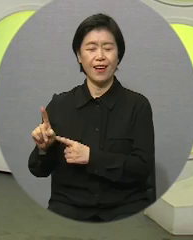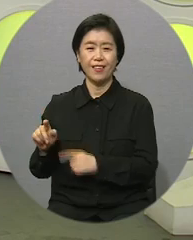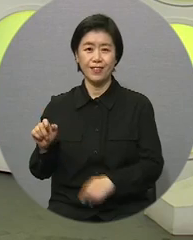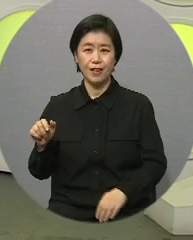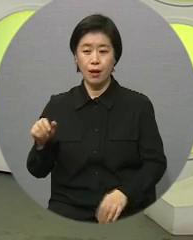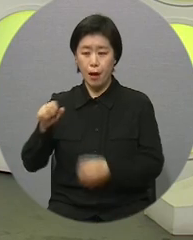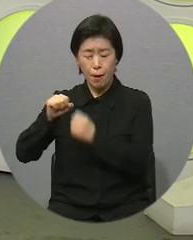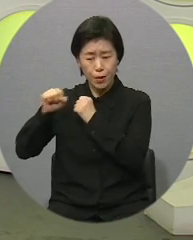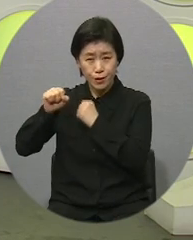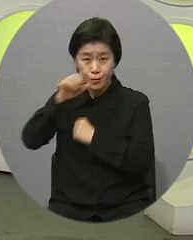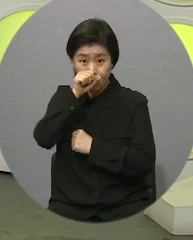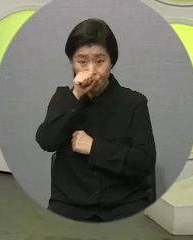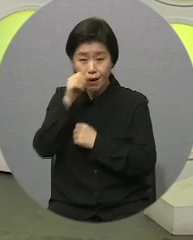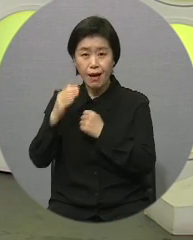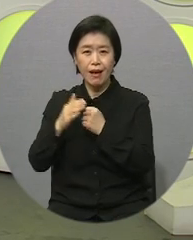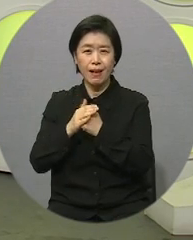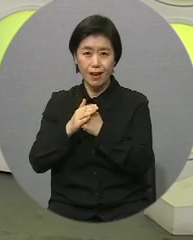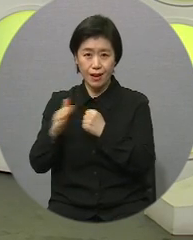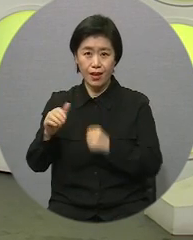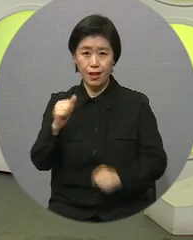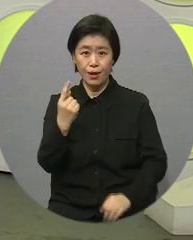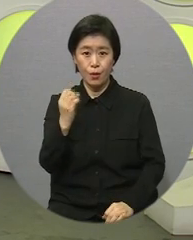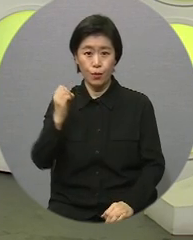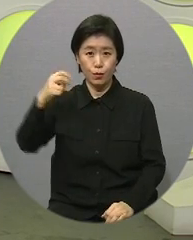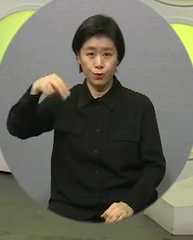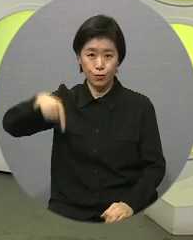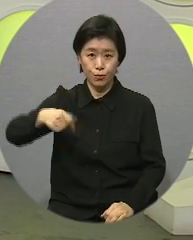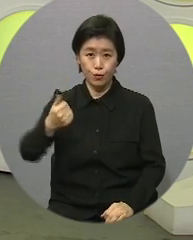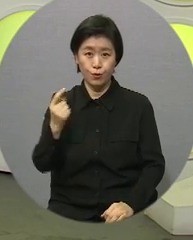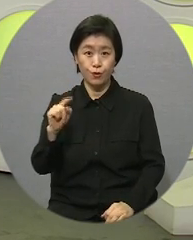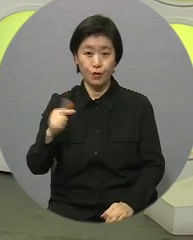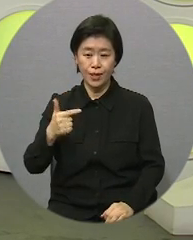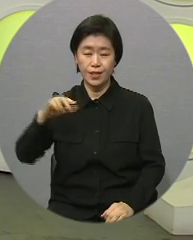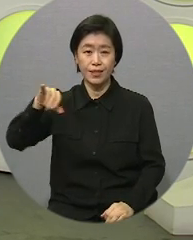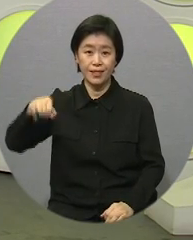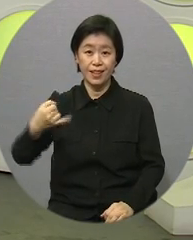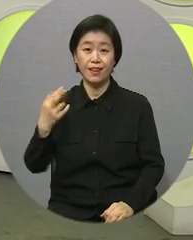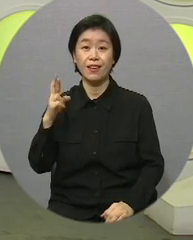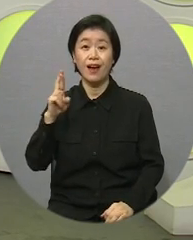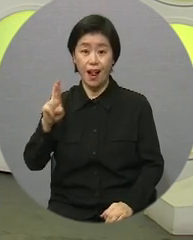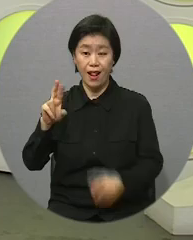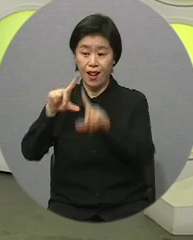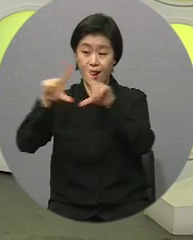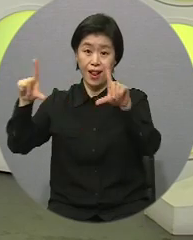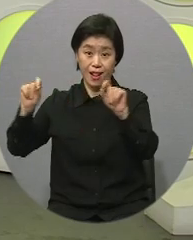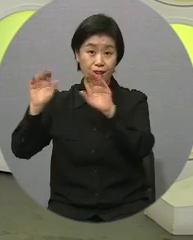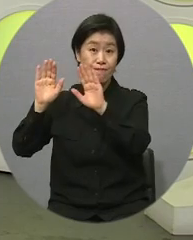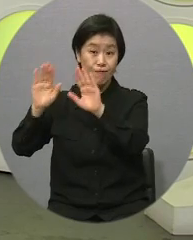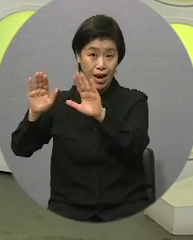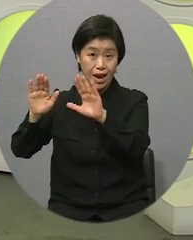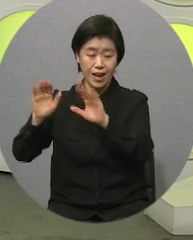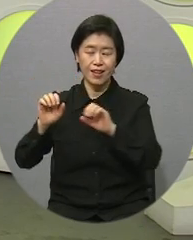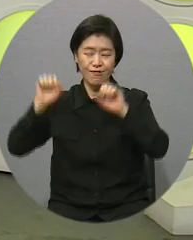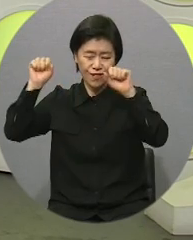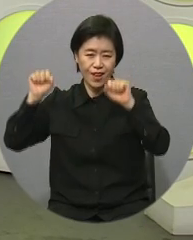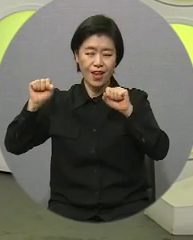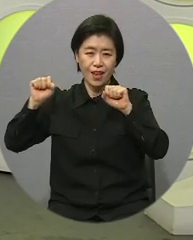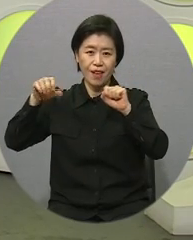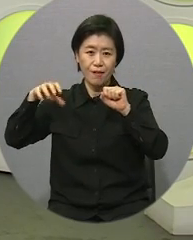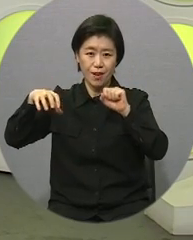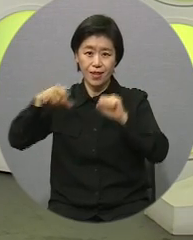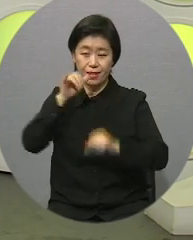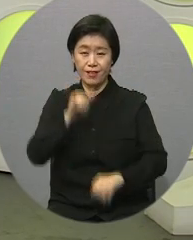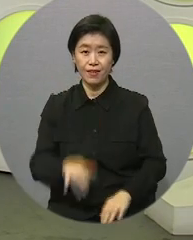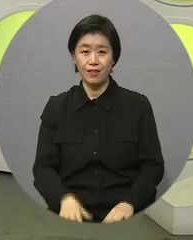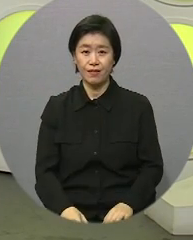체육관을 해요네 홍수환 JR 어 체육관이라고 보 홍수 우리